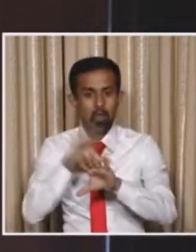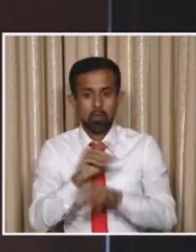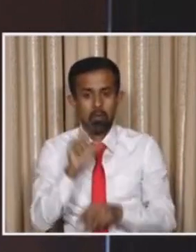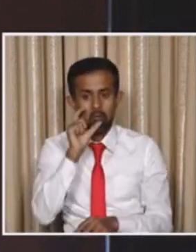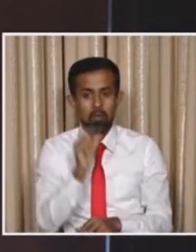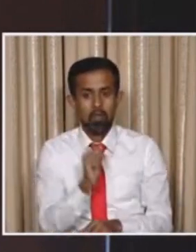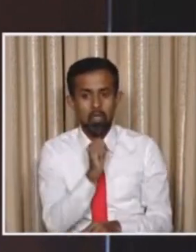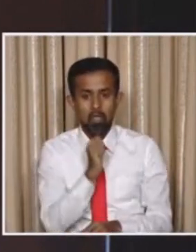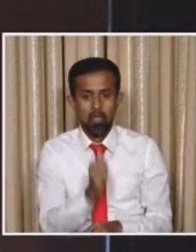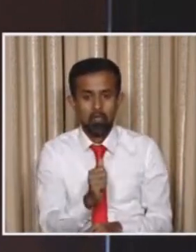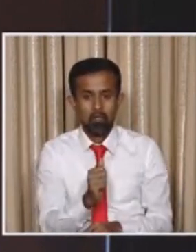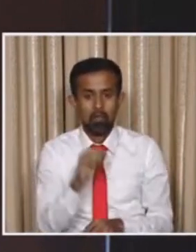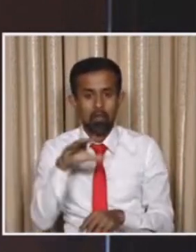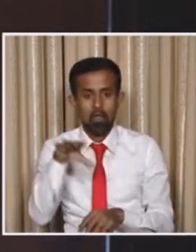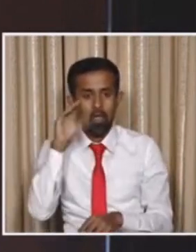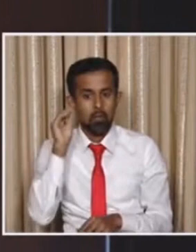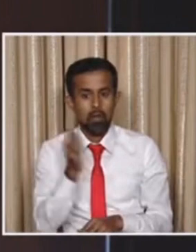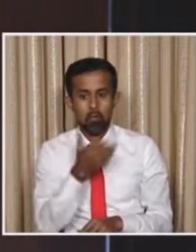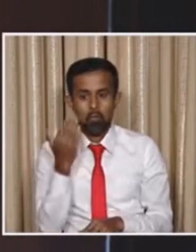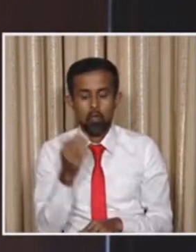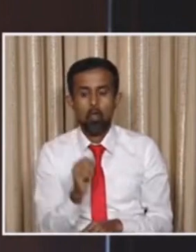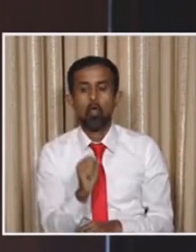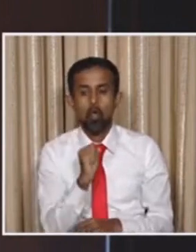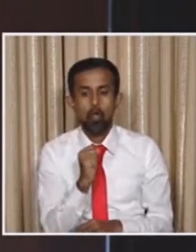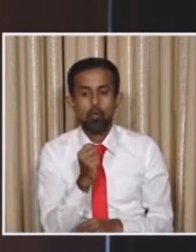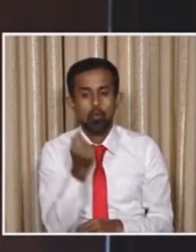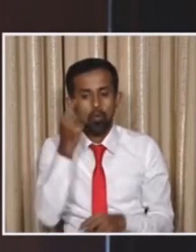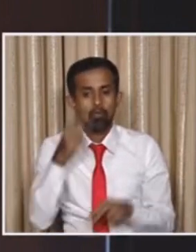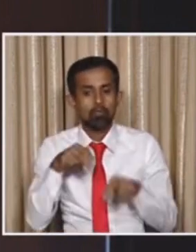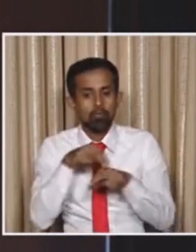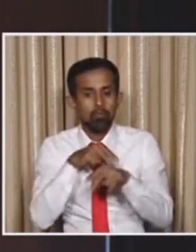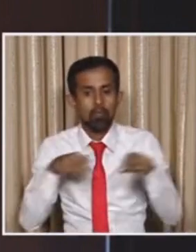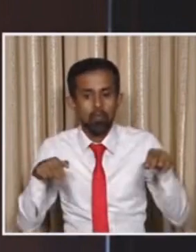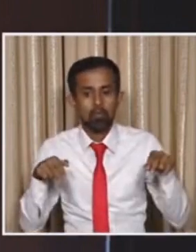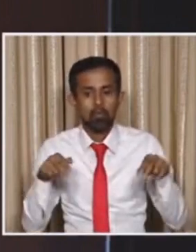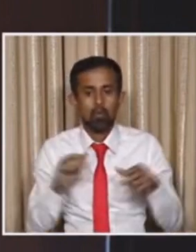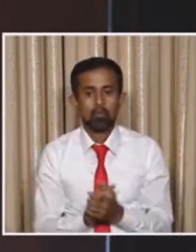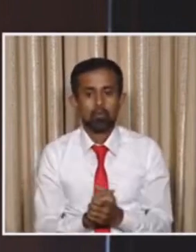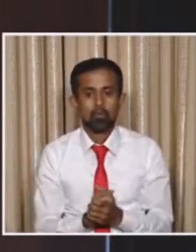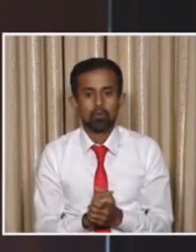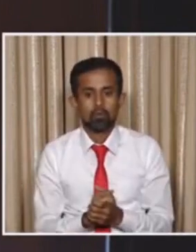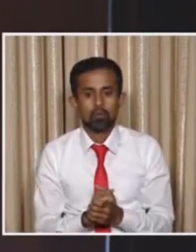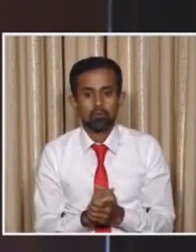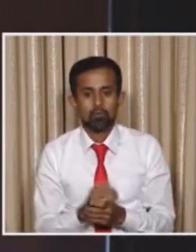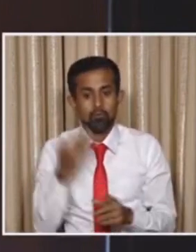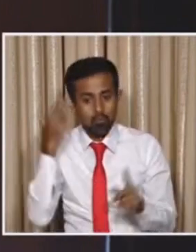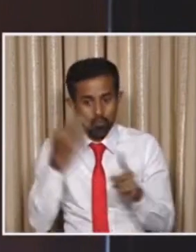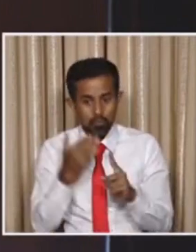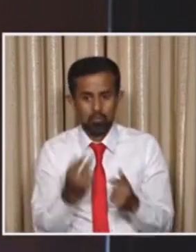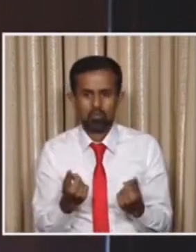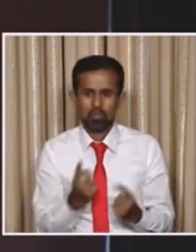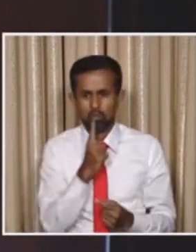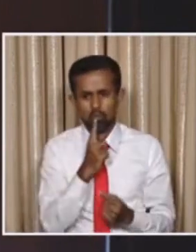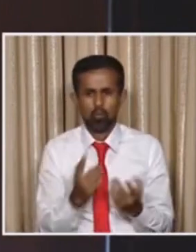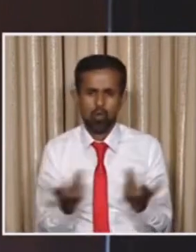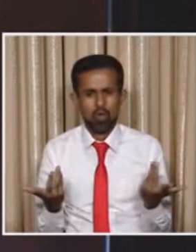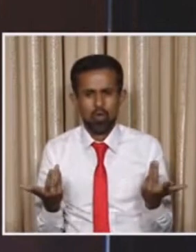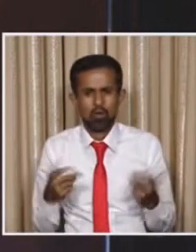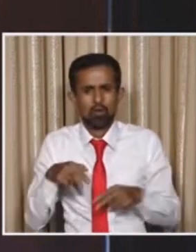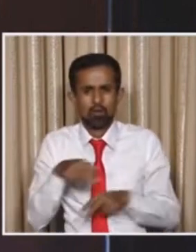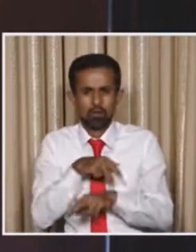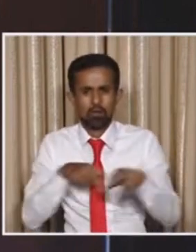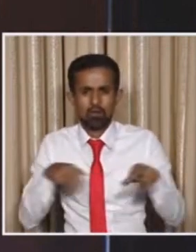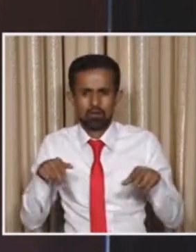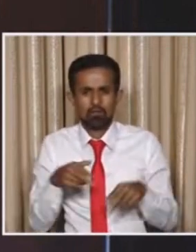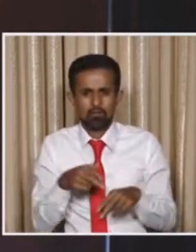තත්ත්වය අවබෝධ කරගන්න පුළුවන් කොයි ආකාරයකින් මන්ත්‍රීතුමිය හැසිරුණේ කියලා. හොඳයි මන්ත්‍රී. ඉතින් මේක සම්බන්ධව කියන්න අවශ්‍යතාවයක් නැහැ. පාර්ලිමේන්තුවේ එතුමිය හැසිරෙන ආකාරය ගැන